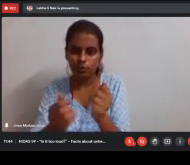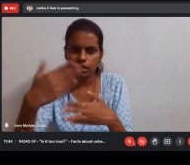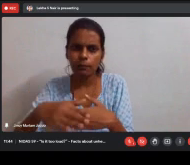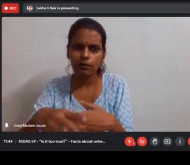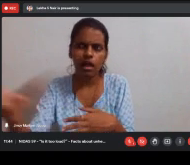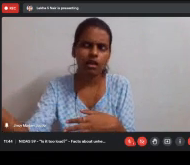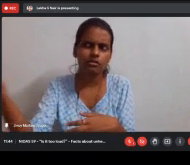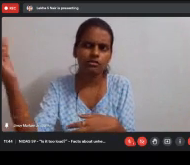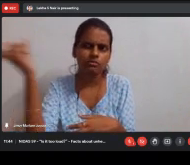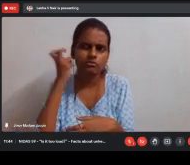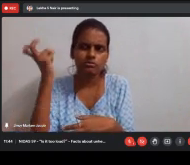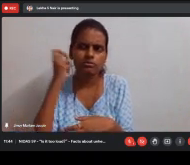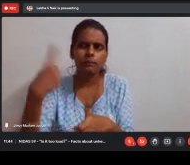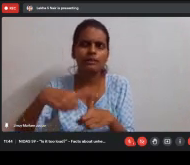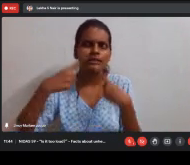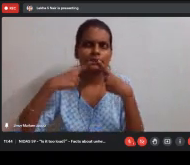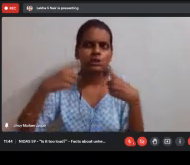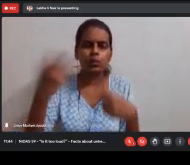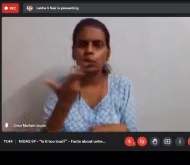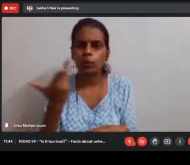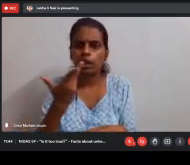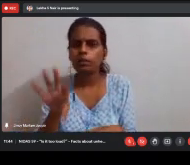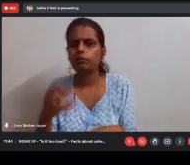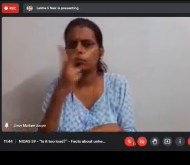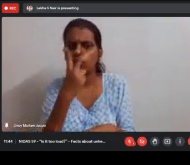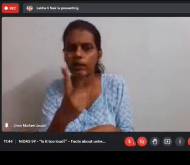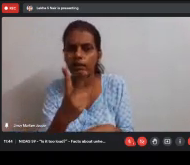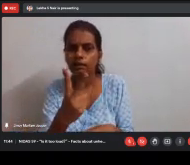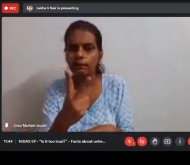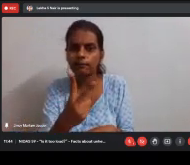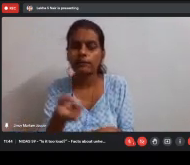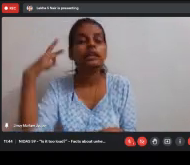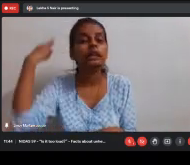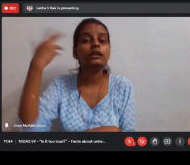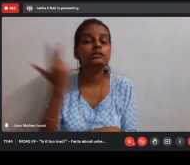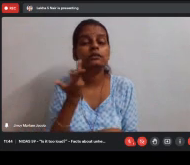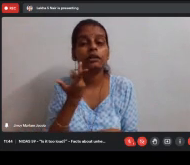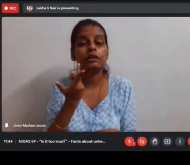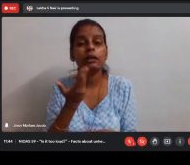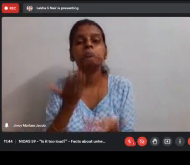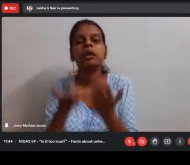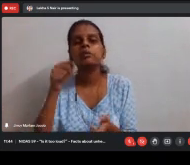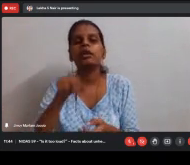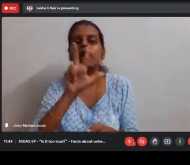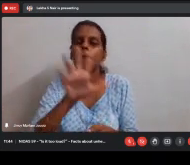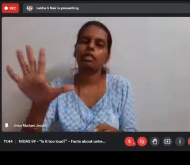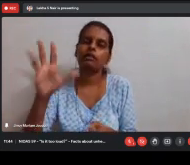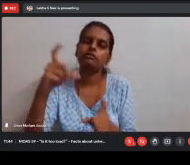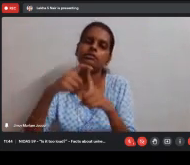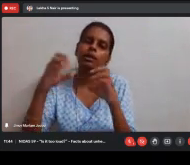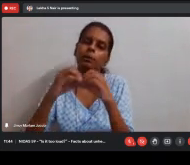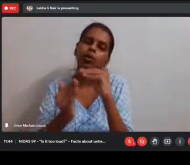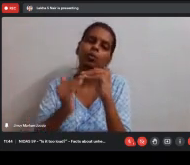ആക്ടിവിറ്റിയാണത്. പക്ഷേ ആരെങ്കിലും പോകുമ്പോൾ ഇങ്ങനൊരു ആപ്പ് ഡൗൺലോഡ് ചെയ്തിട്ട് നിങ്ങൾ പോകുന്ന ആ ട്രെയിനിന്റെയോ